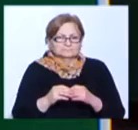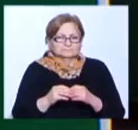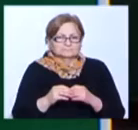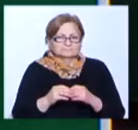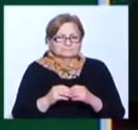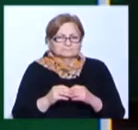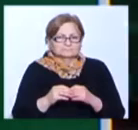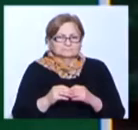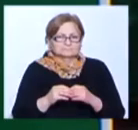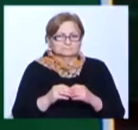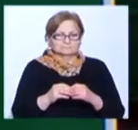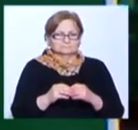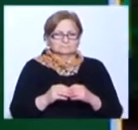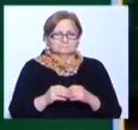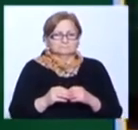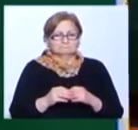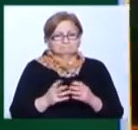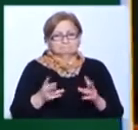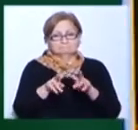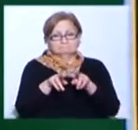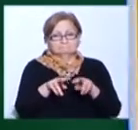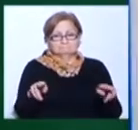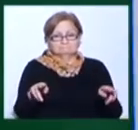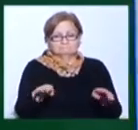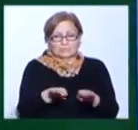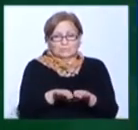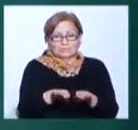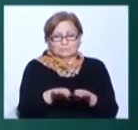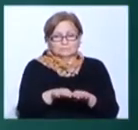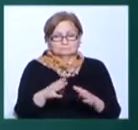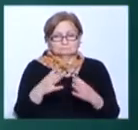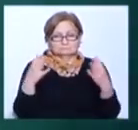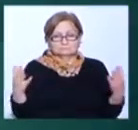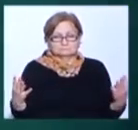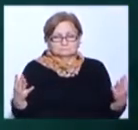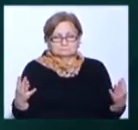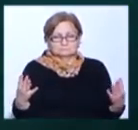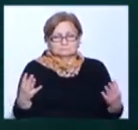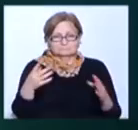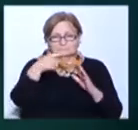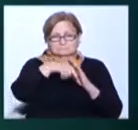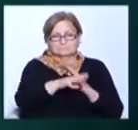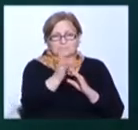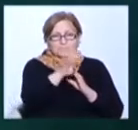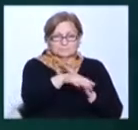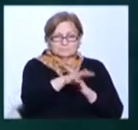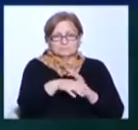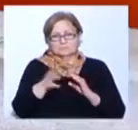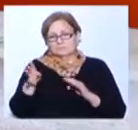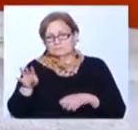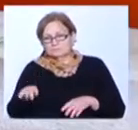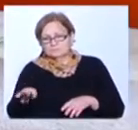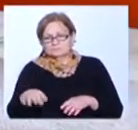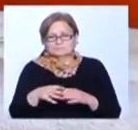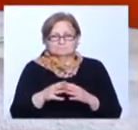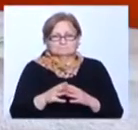ასე და აი ასე. თითოეულ ნაწილში მე გამომივიდა 4